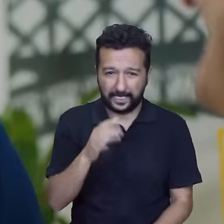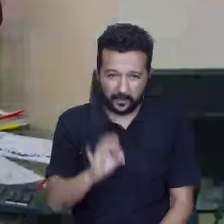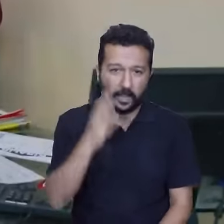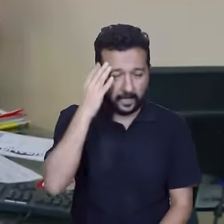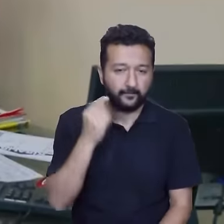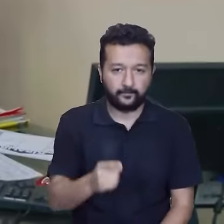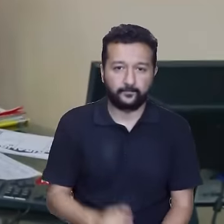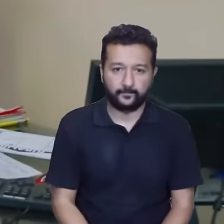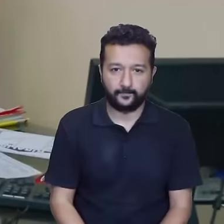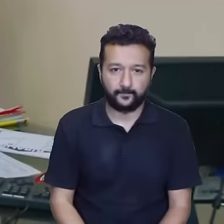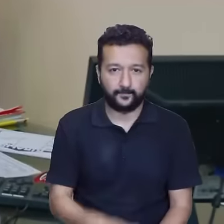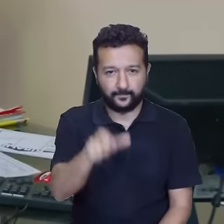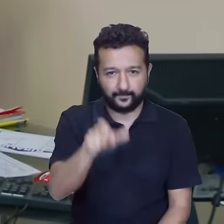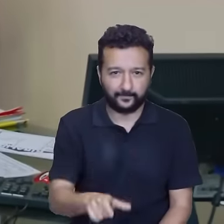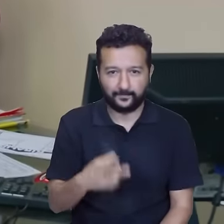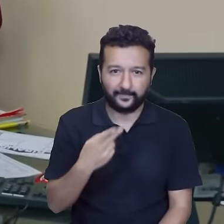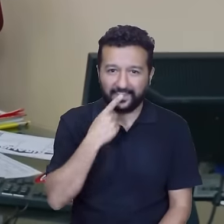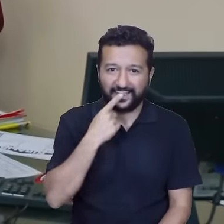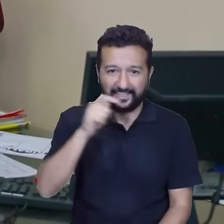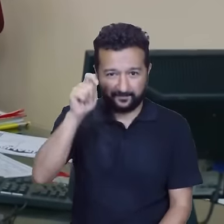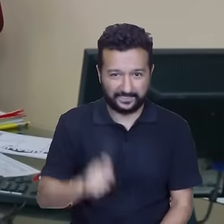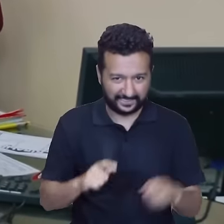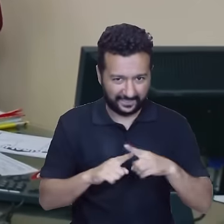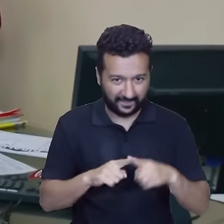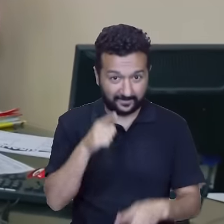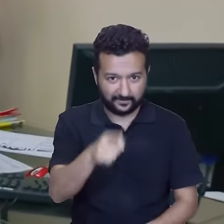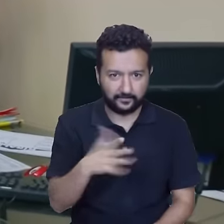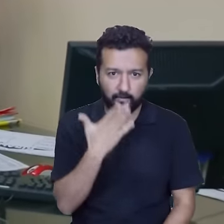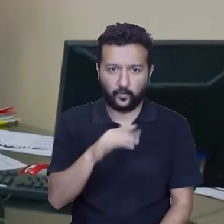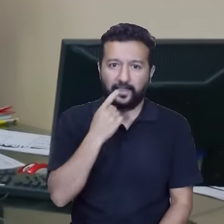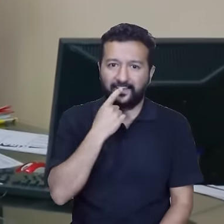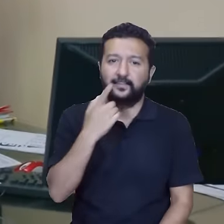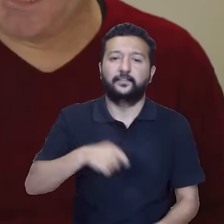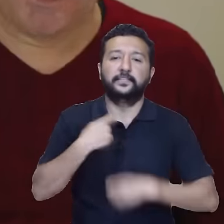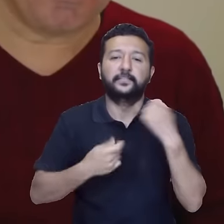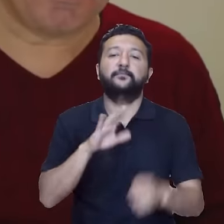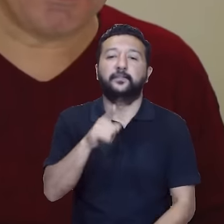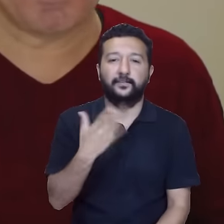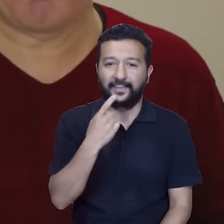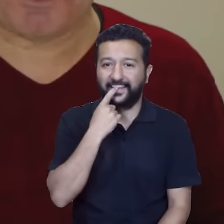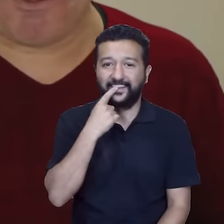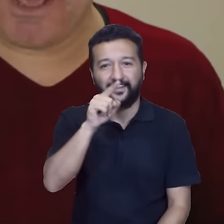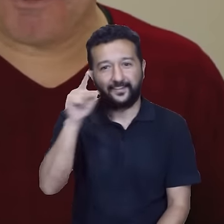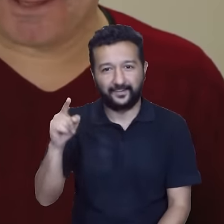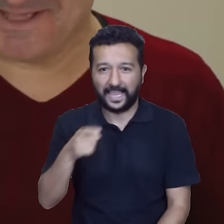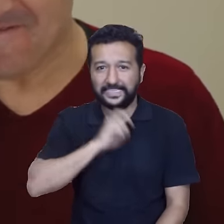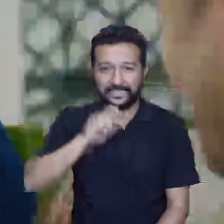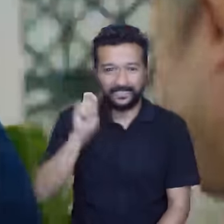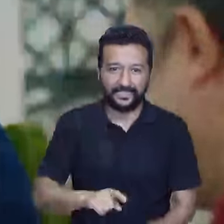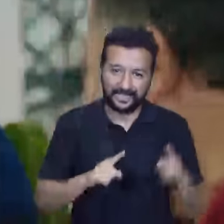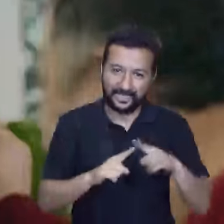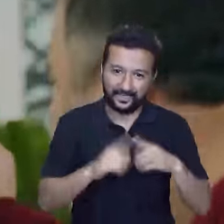ya, o bakımdan. Diş mi çekeceksin Tarık? Omzuna vurdu. Yok abi, ne dişi, saçmalama. Dişler hapse mi